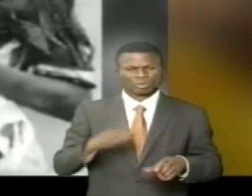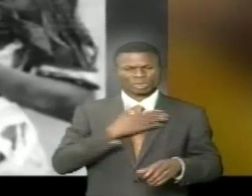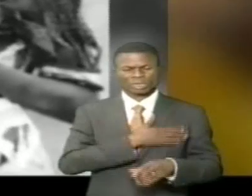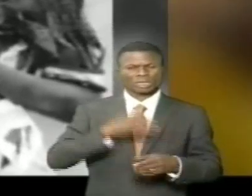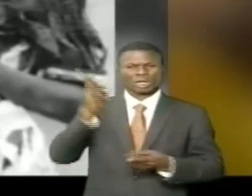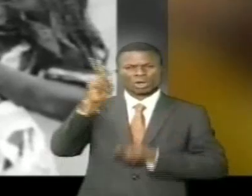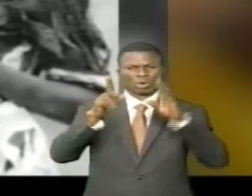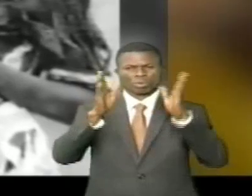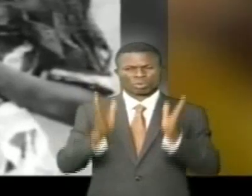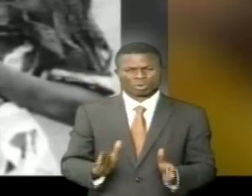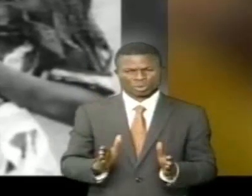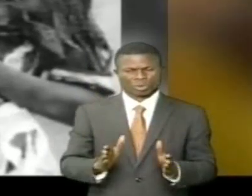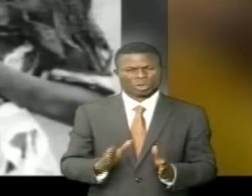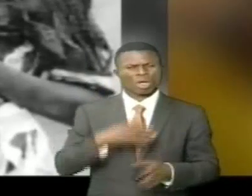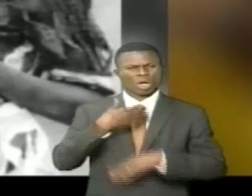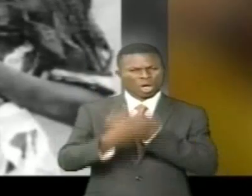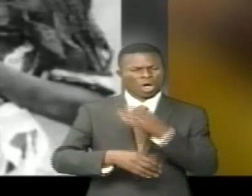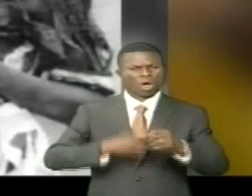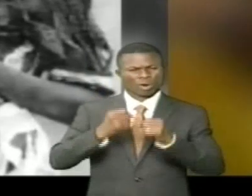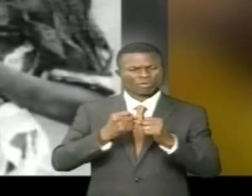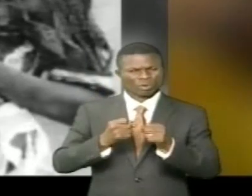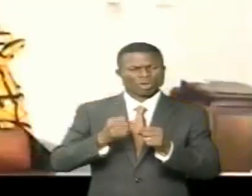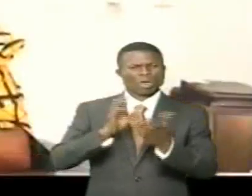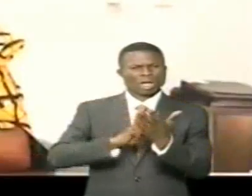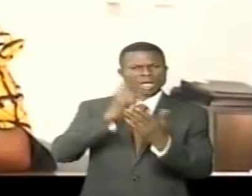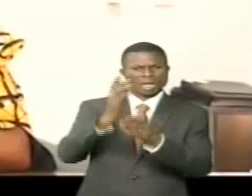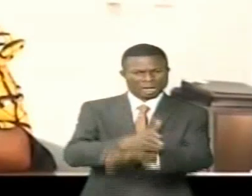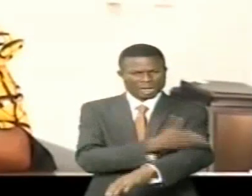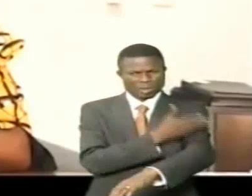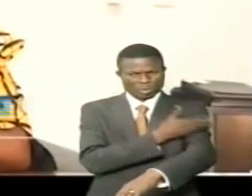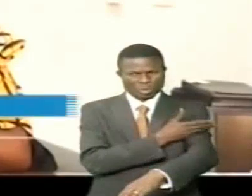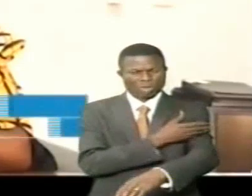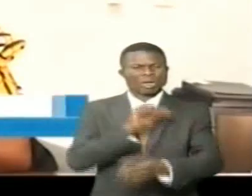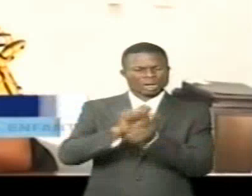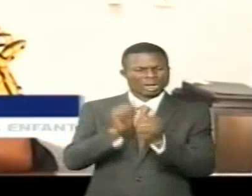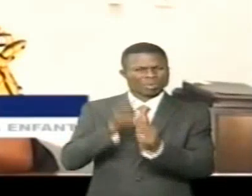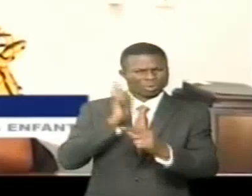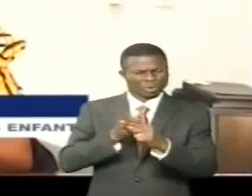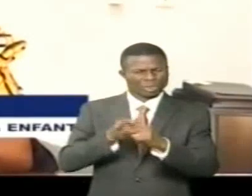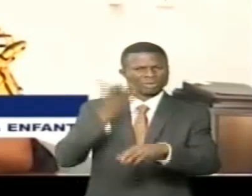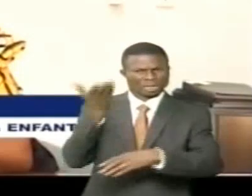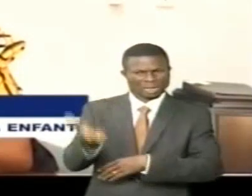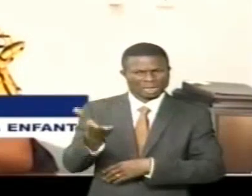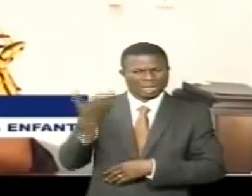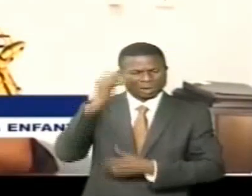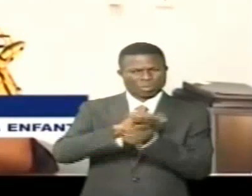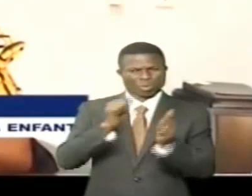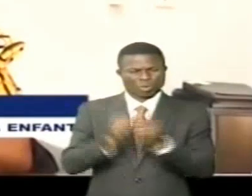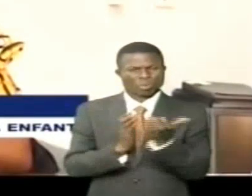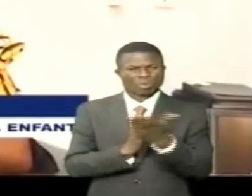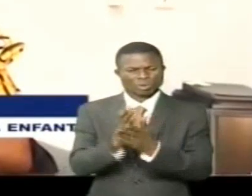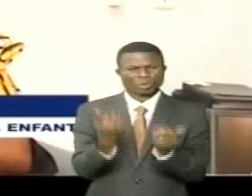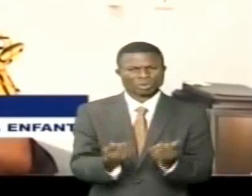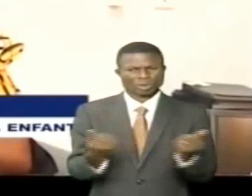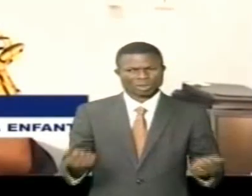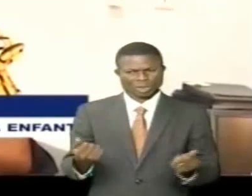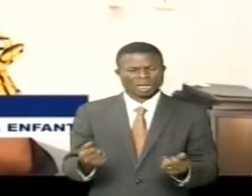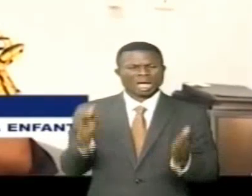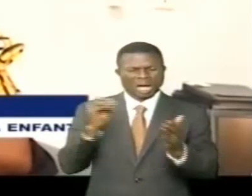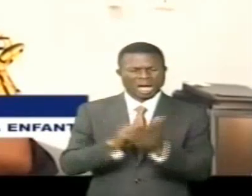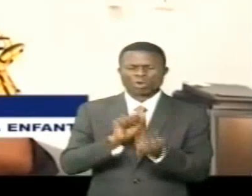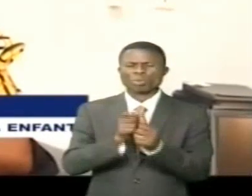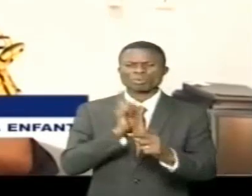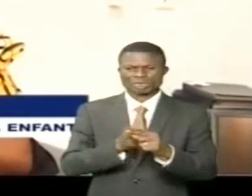compatriotes, malgré les efforts et les nombreux progrès réalisés, les défis à relever en matière de l'application des droits de l'enfant restent encore